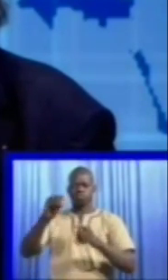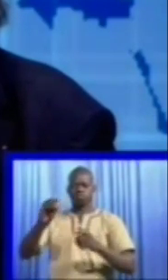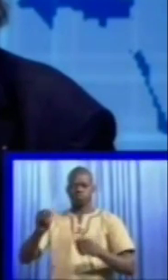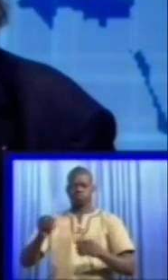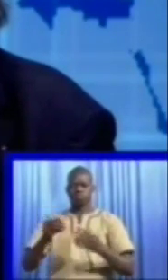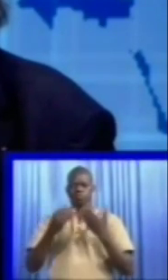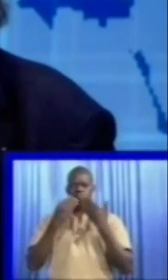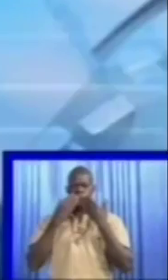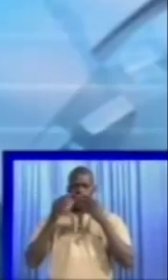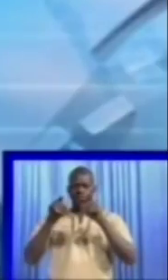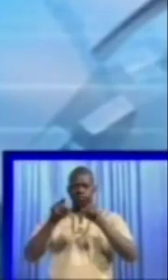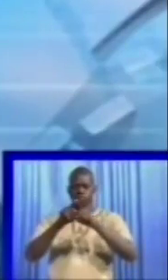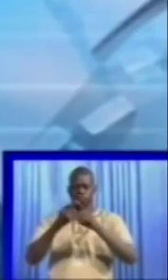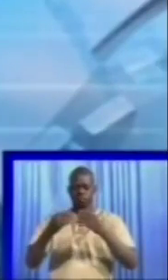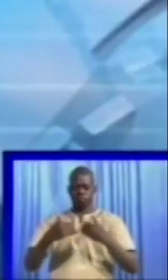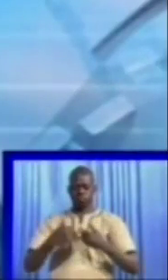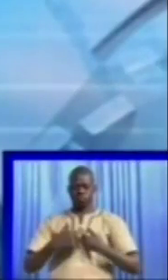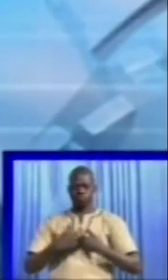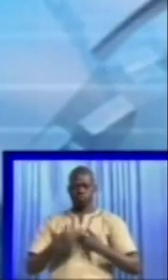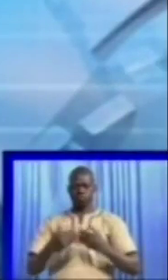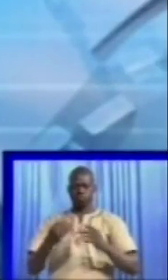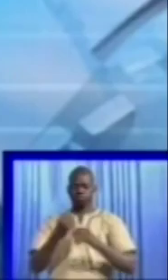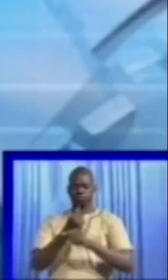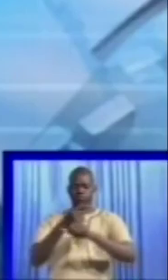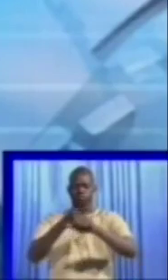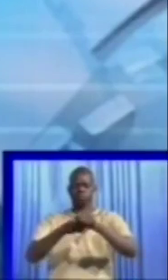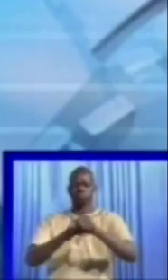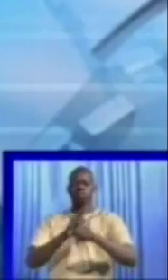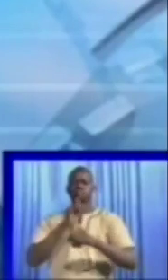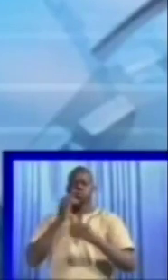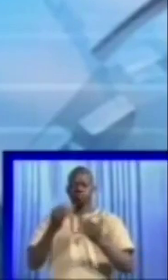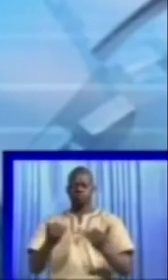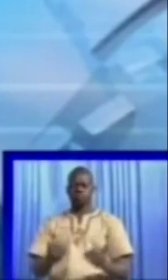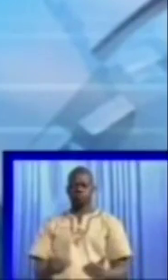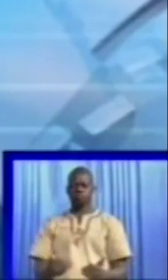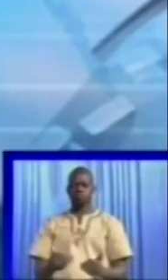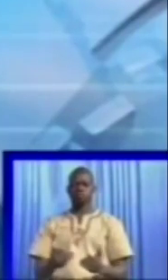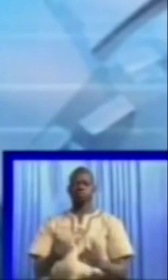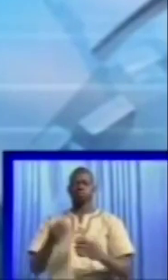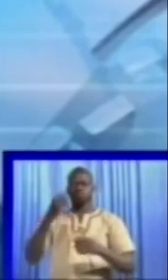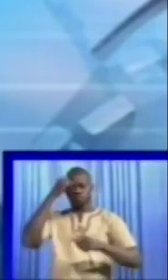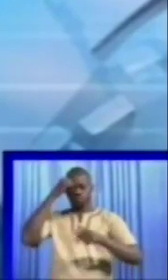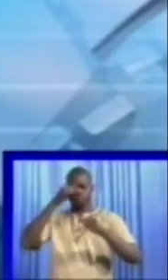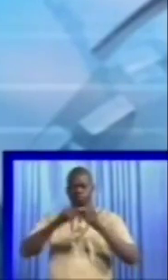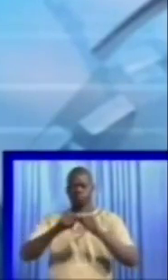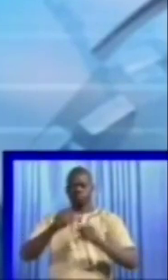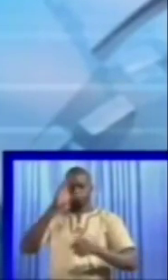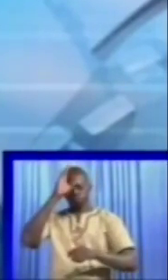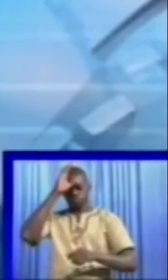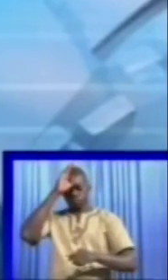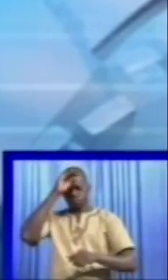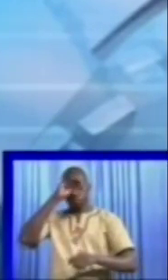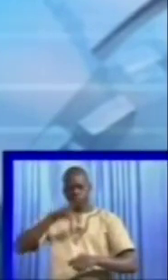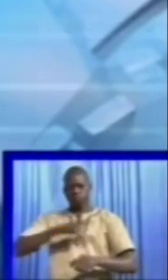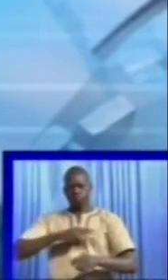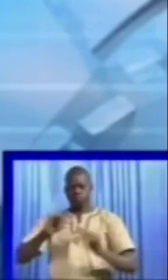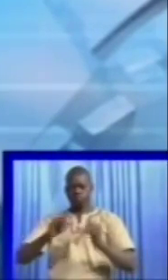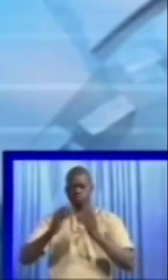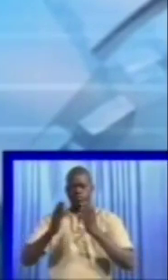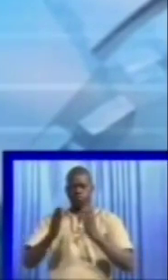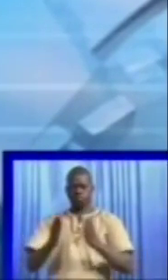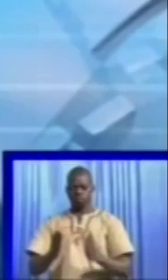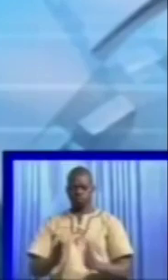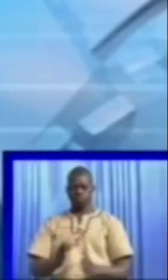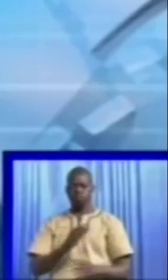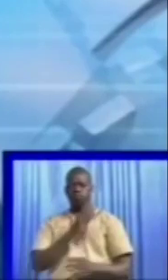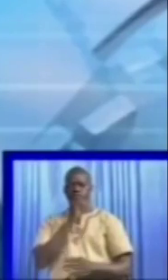merci aussi d'avoir pour votre disponibilité d'être ici sur ce plateau. Alors je rappelle que vous êtes Monsieur Jean Miot, journaliste et